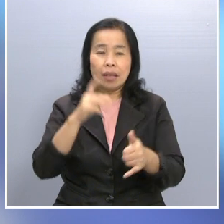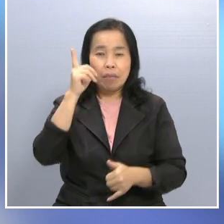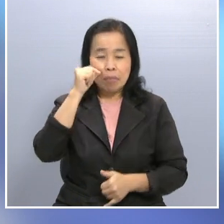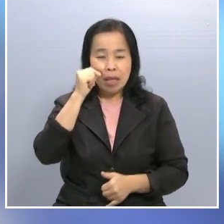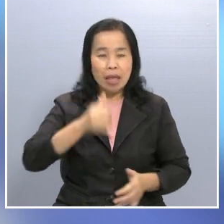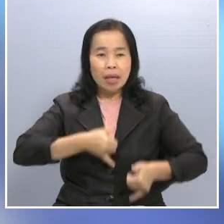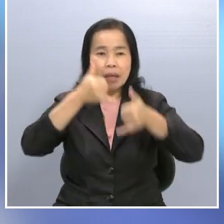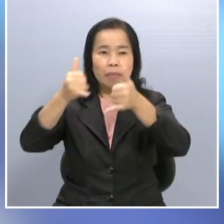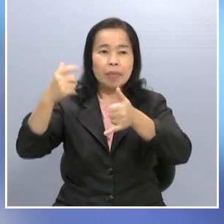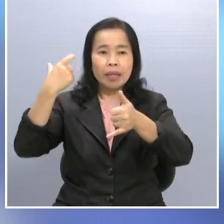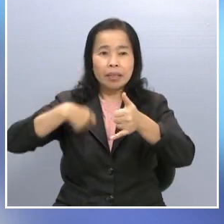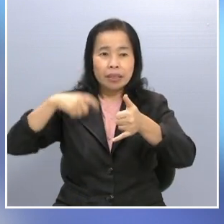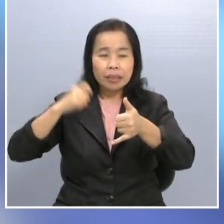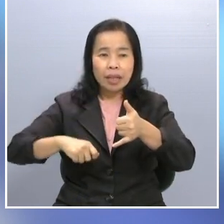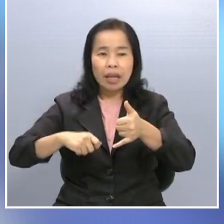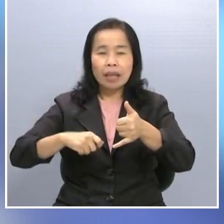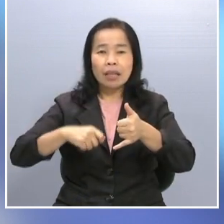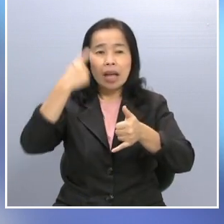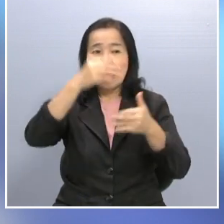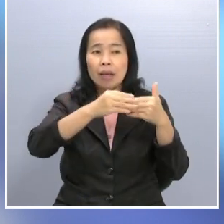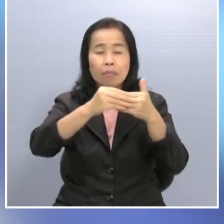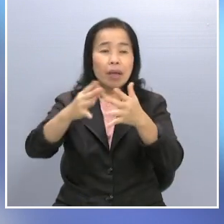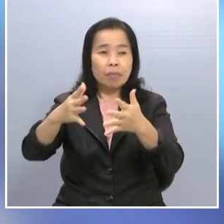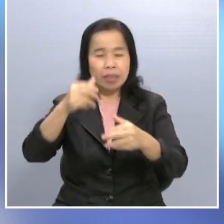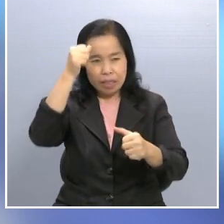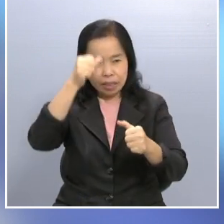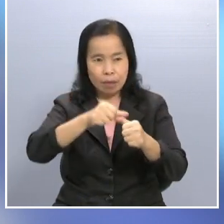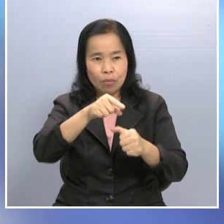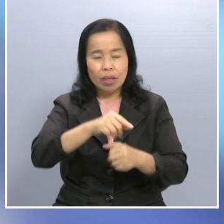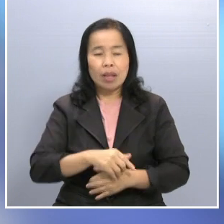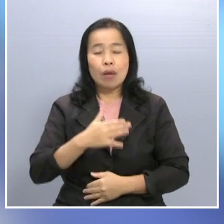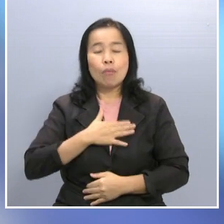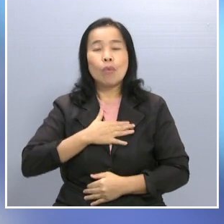ถ้าไม่มีใครพาจำไว้ยิ่งผมแ